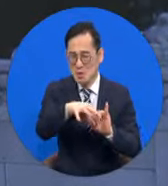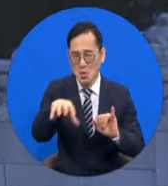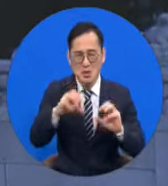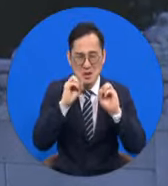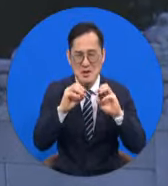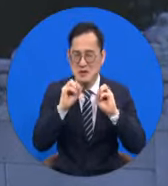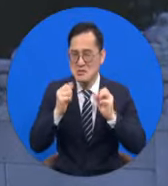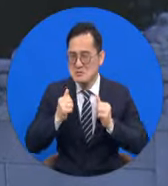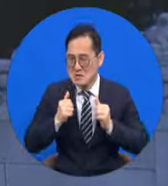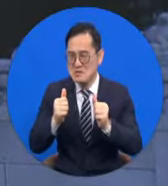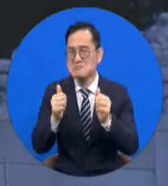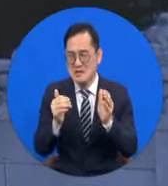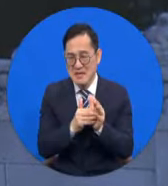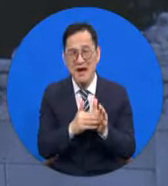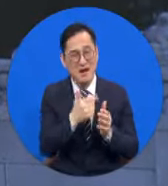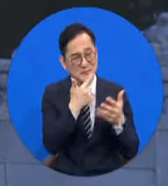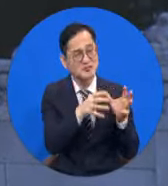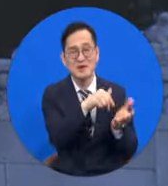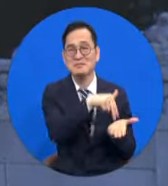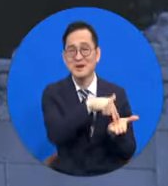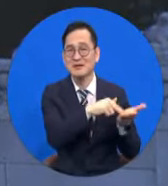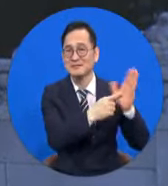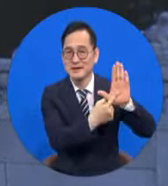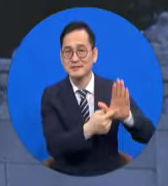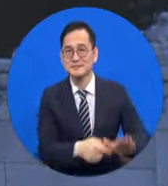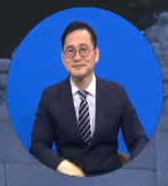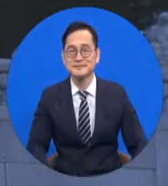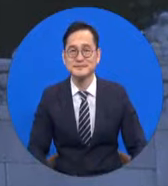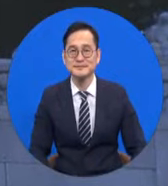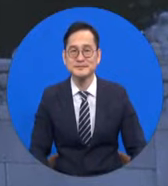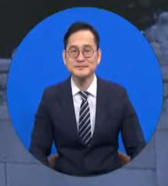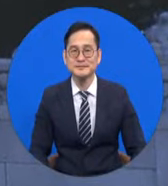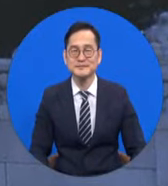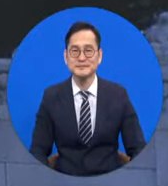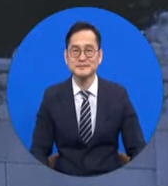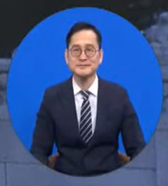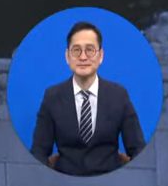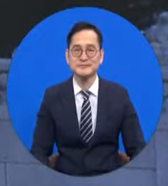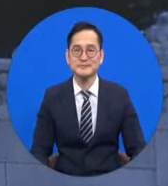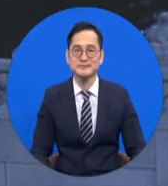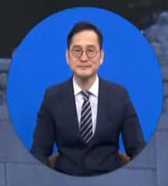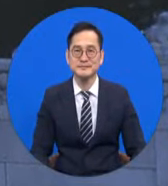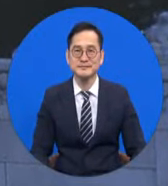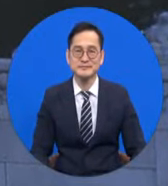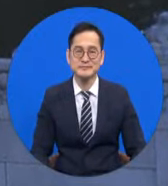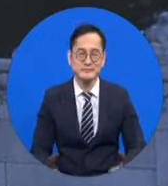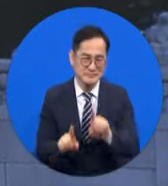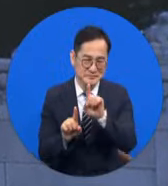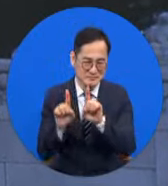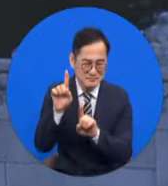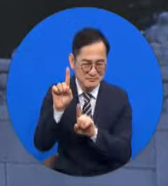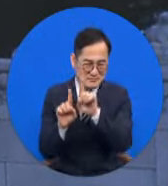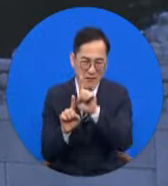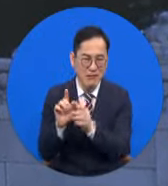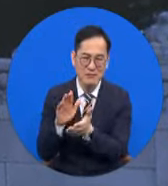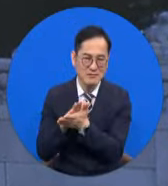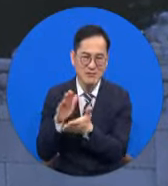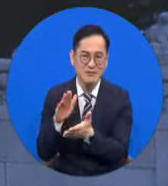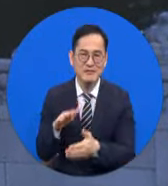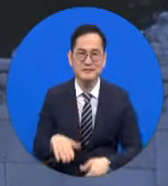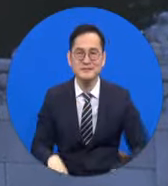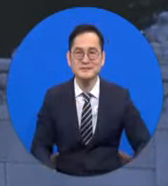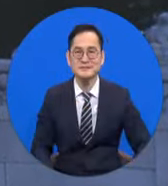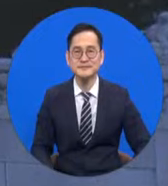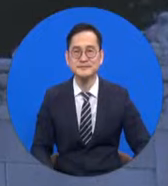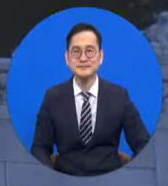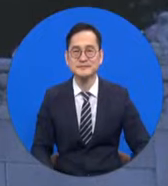돌았다라고 민주당에서는 얘기도 나오고 있습니다. 그만큼 두 후보 간의 오차범위 내에 경합 양상으로 지난 6일 전